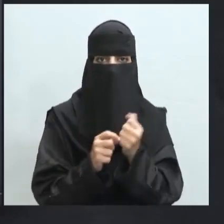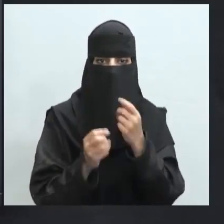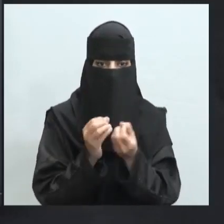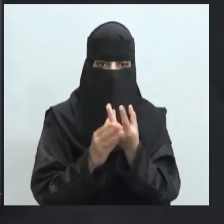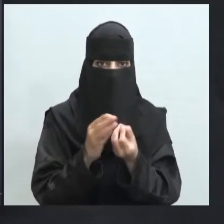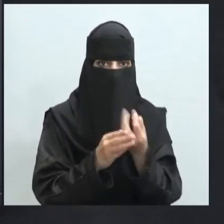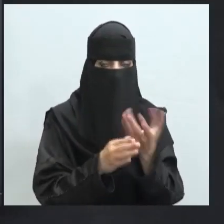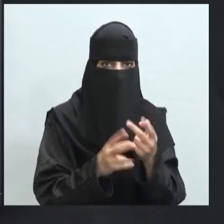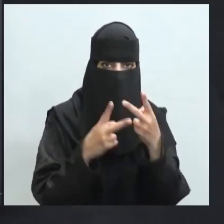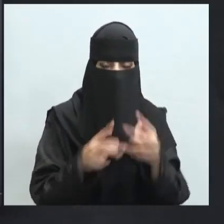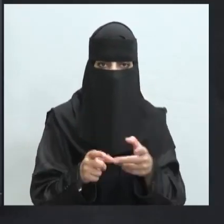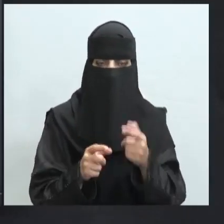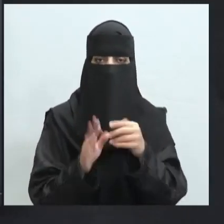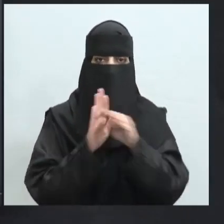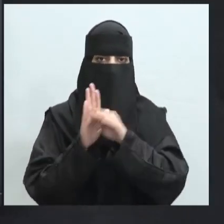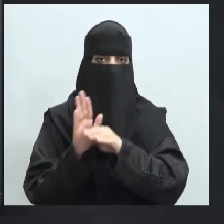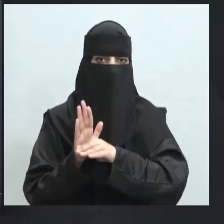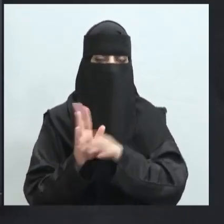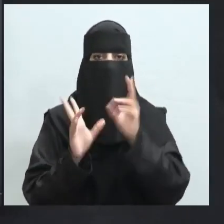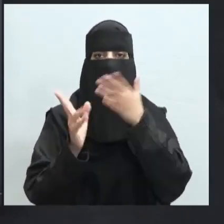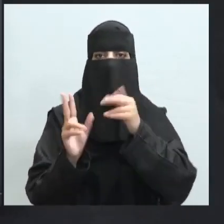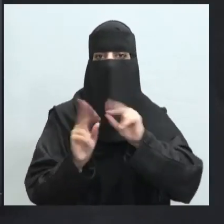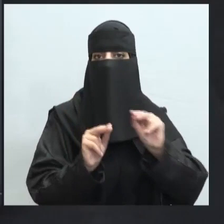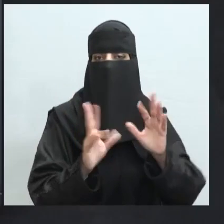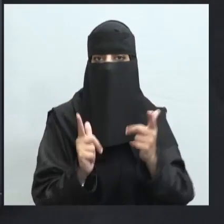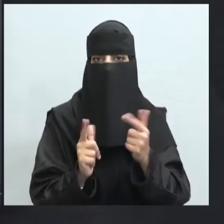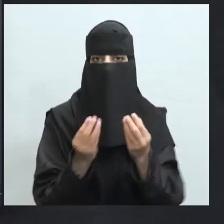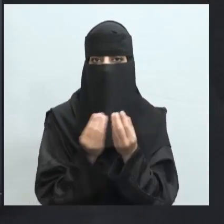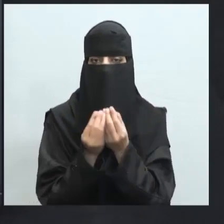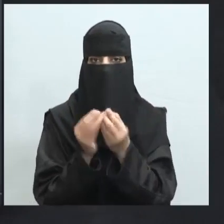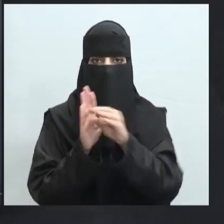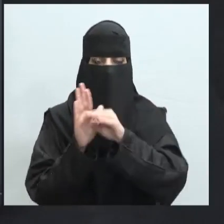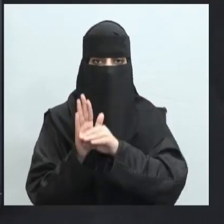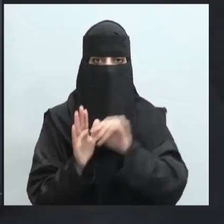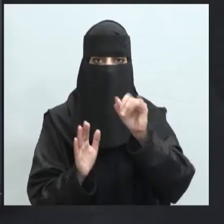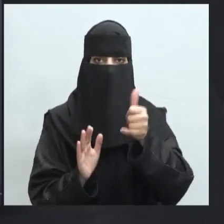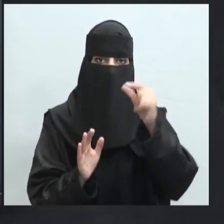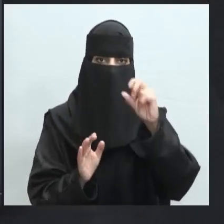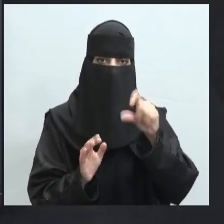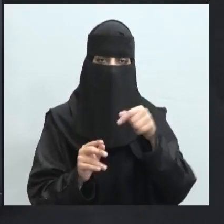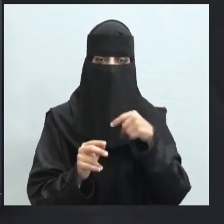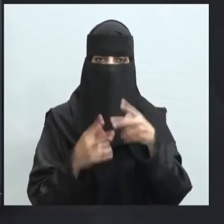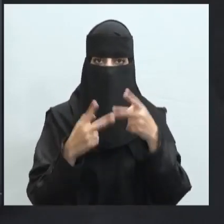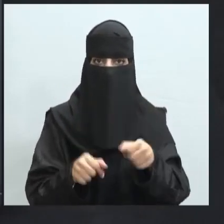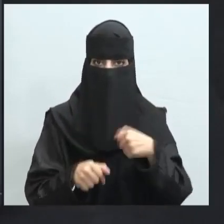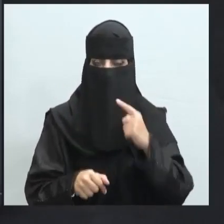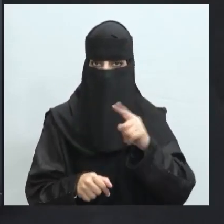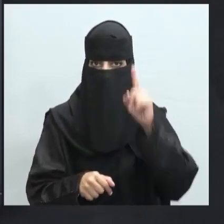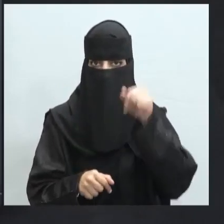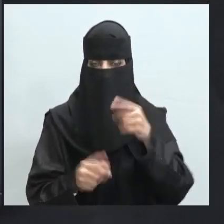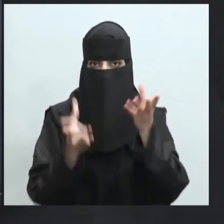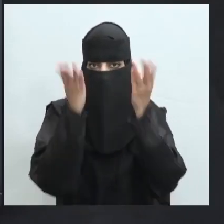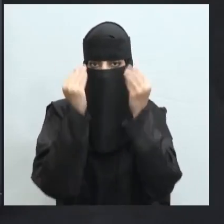تتولد وما هي خصائصها والتي تتشابه كثيرا مع خصائص الماده اليوم باذن الله تعالى سوف